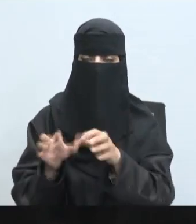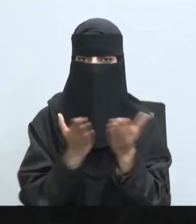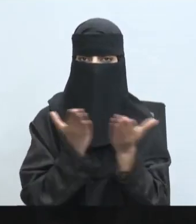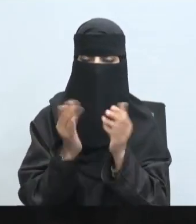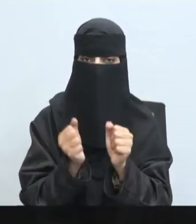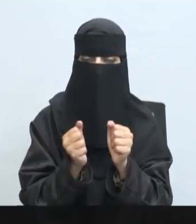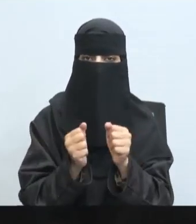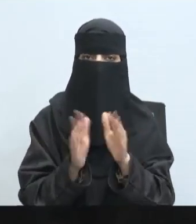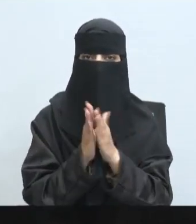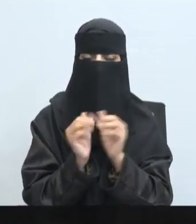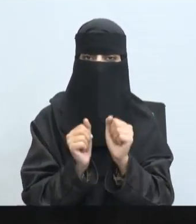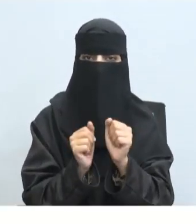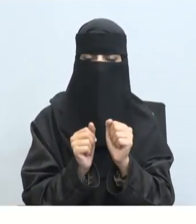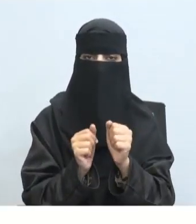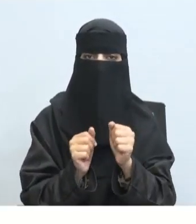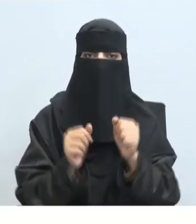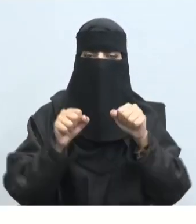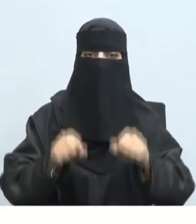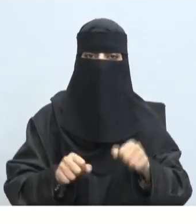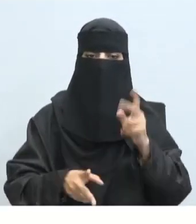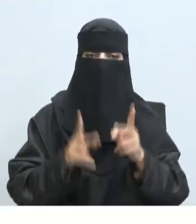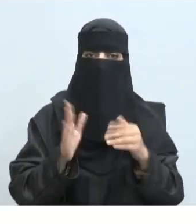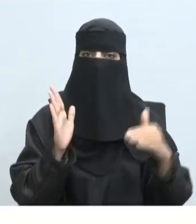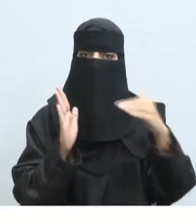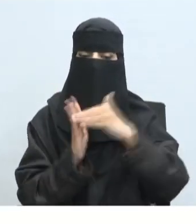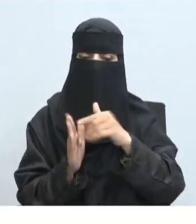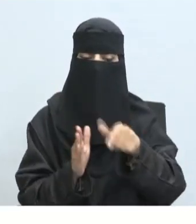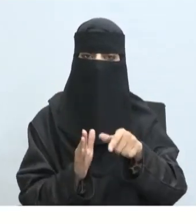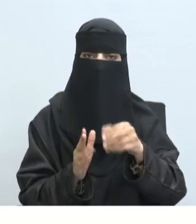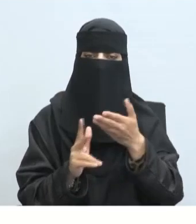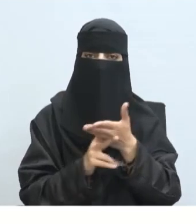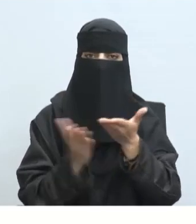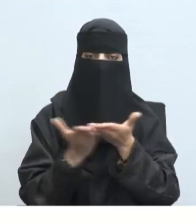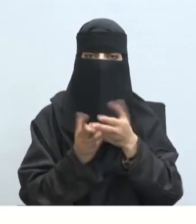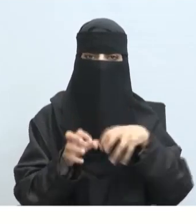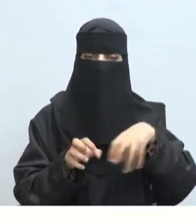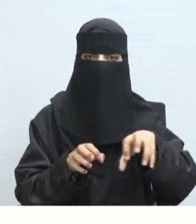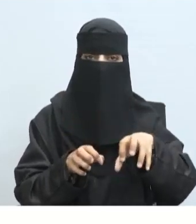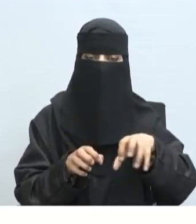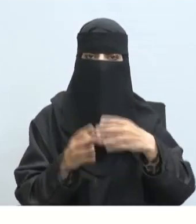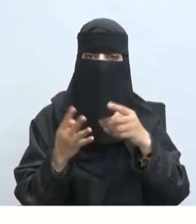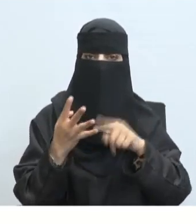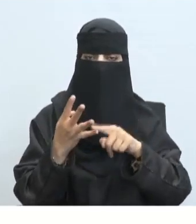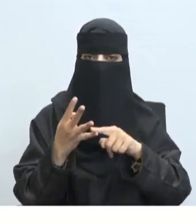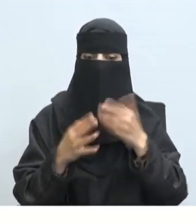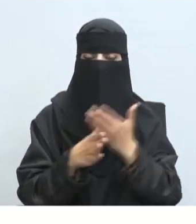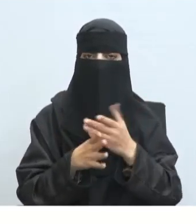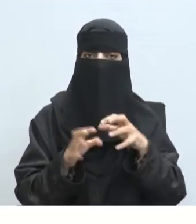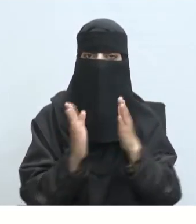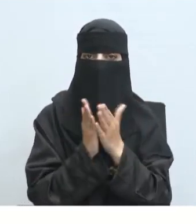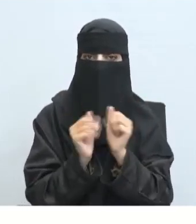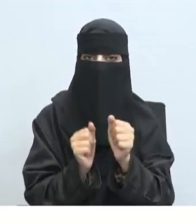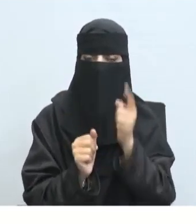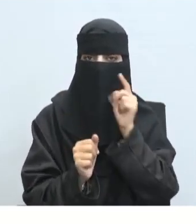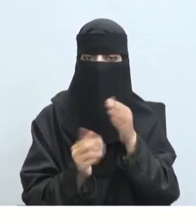اداره الفعاليه اليوم باذن الله سننهي هذه الاثراءات من خلال تناول الوحده او الفصل الرابع في هذا المقرر